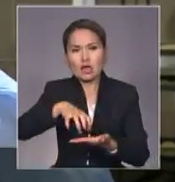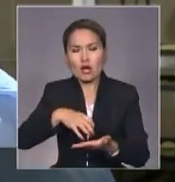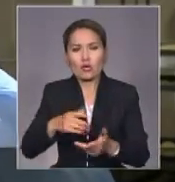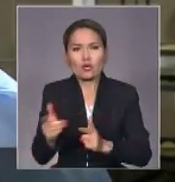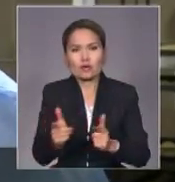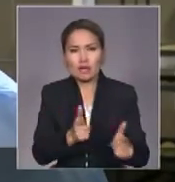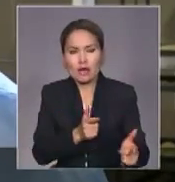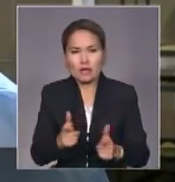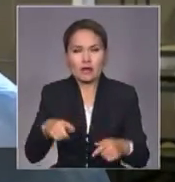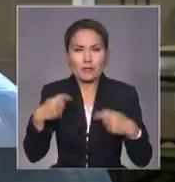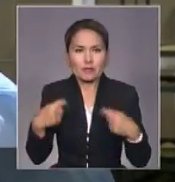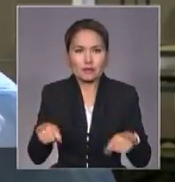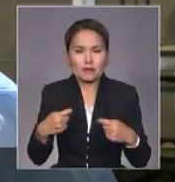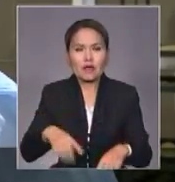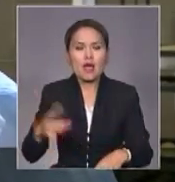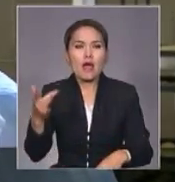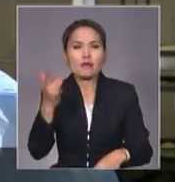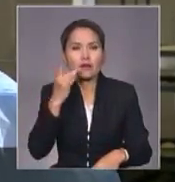уақытта мемлекет өте